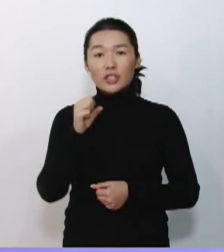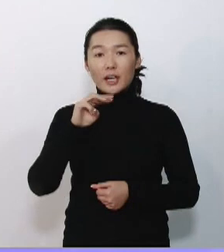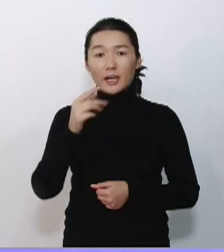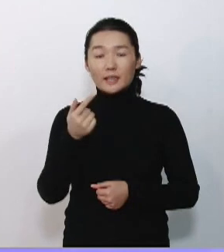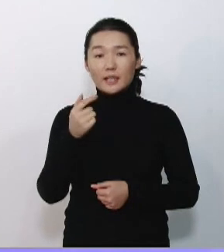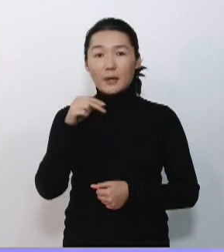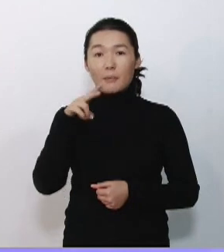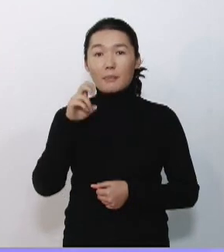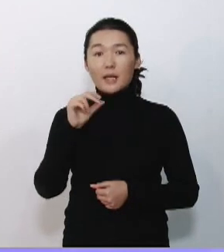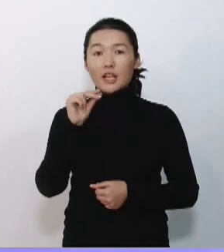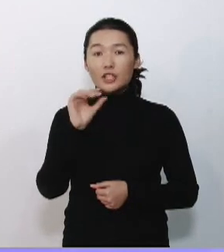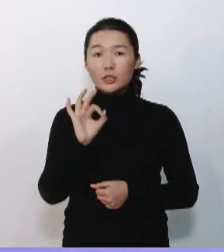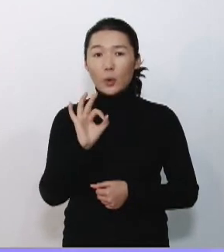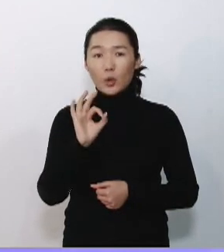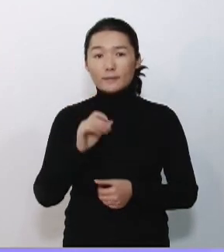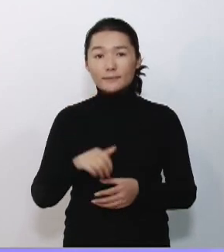трещать, плечо.